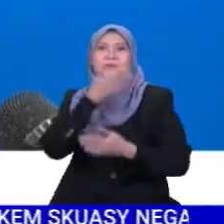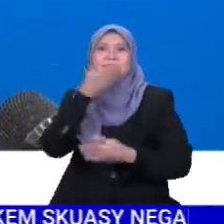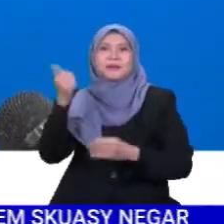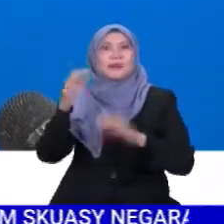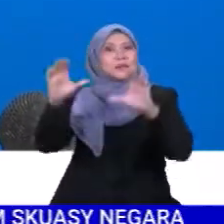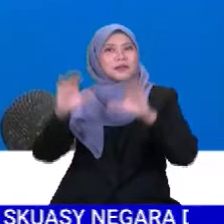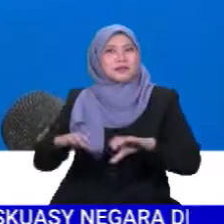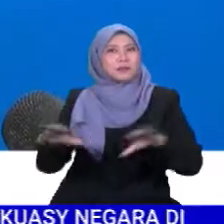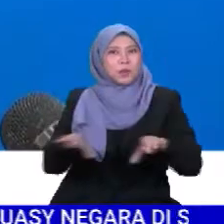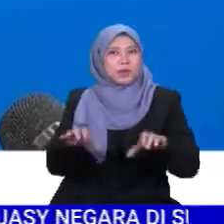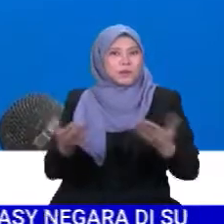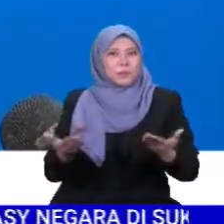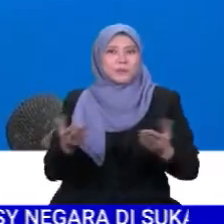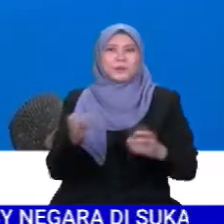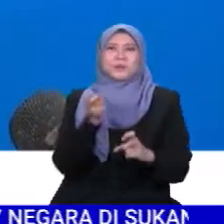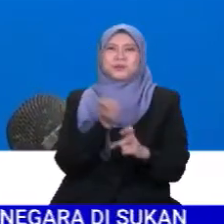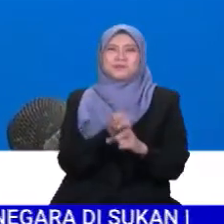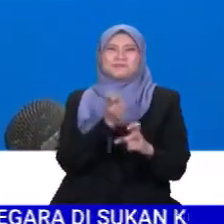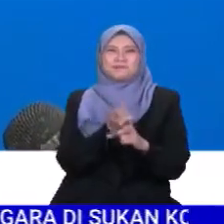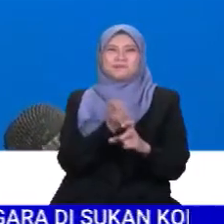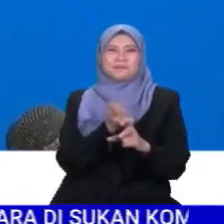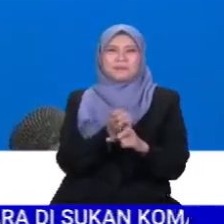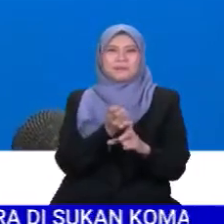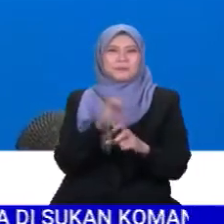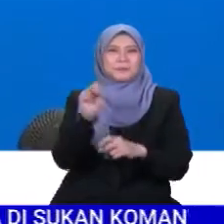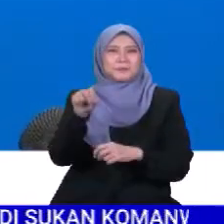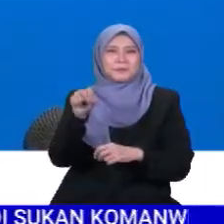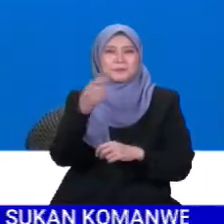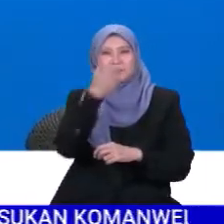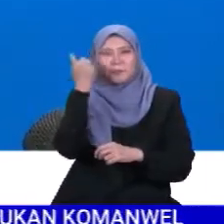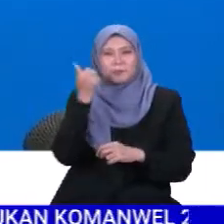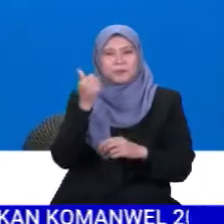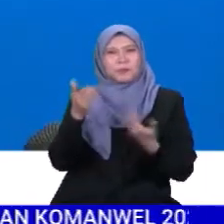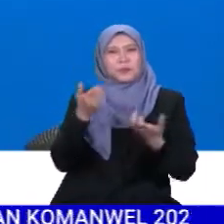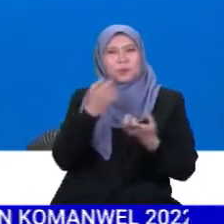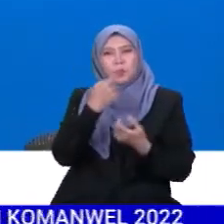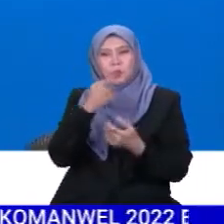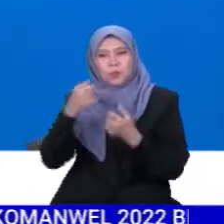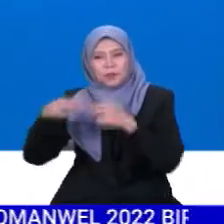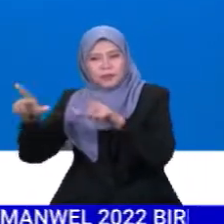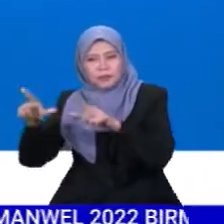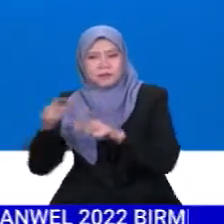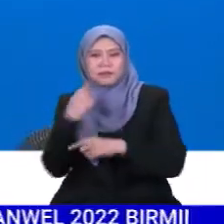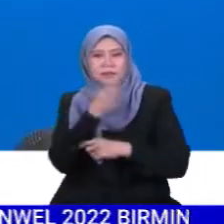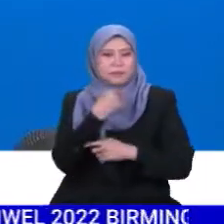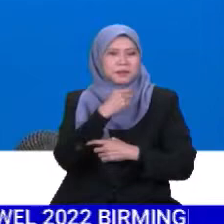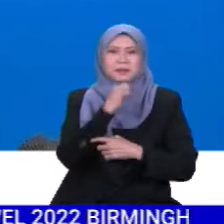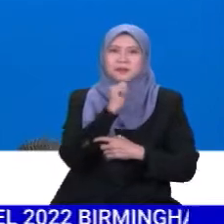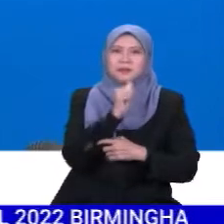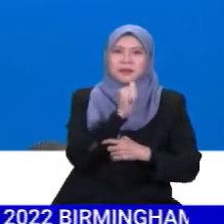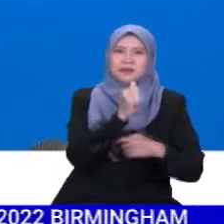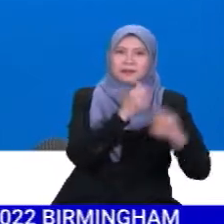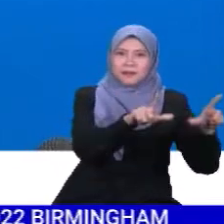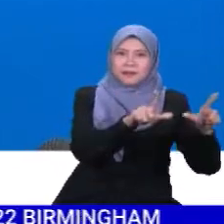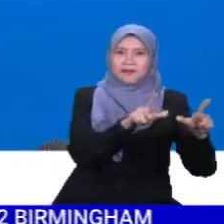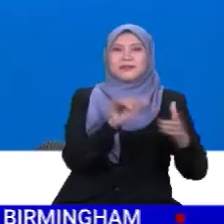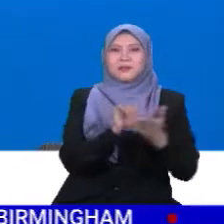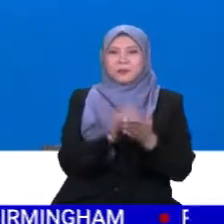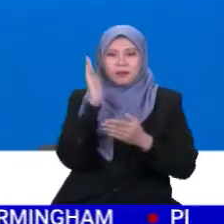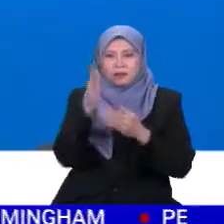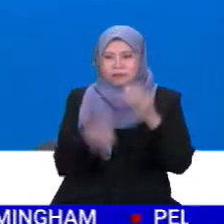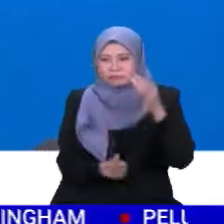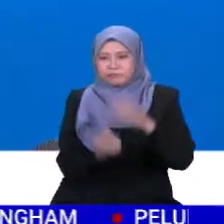pelaksanaannya sangat sukarlah pada pandangan saya, kerana kita nak tentukan siapa yang layak, siapa yang tak layak. Itu pun akan jadi